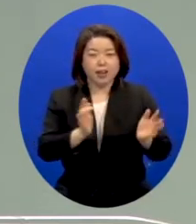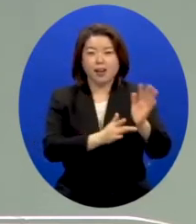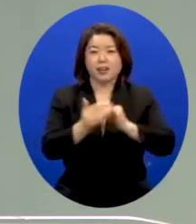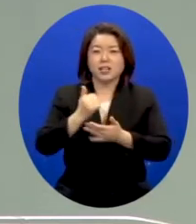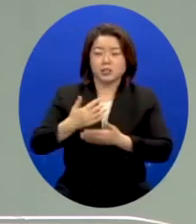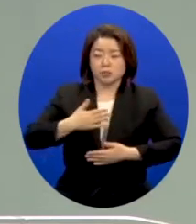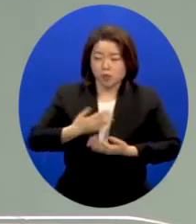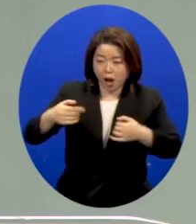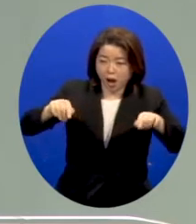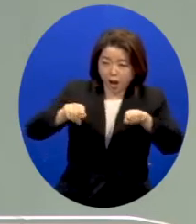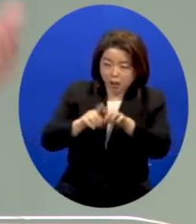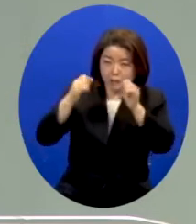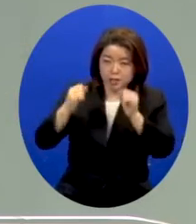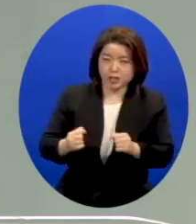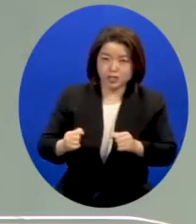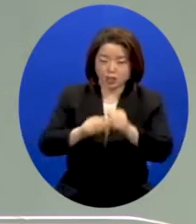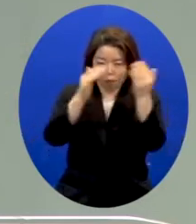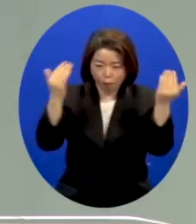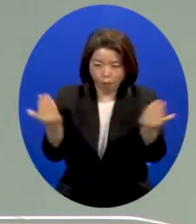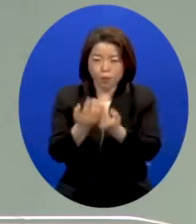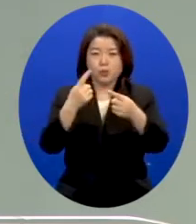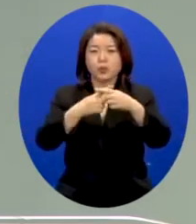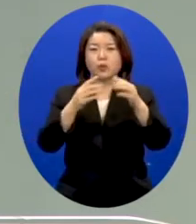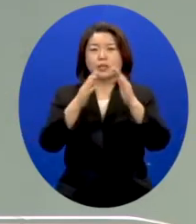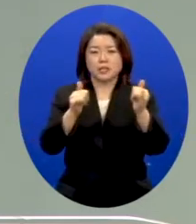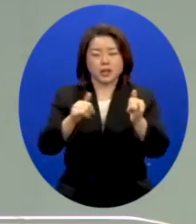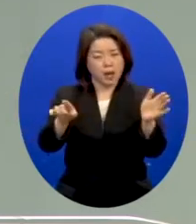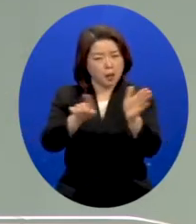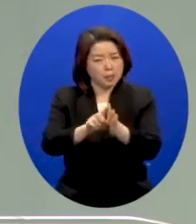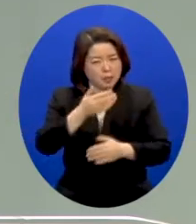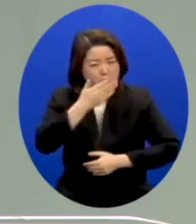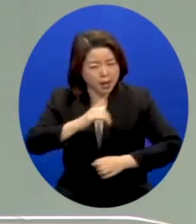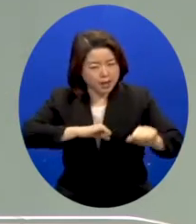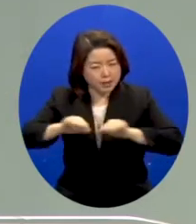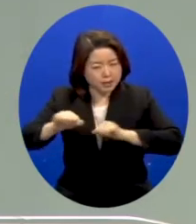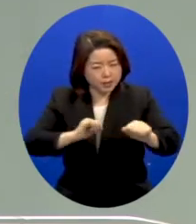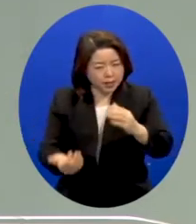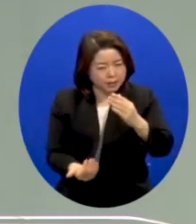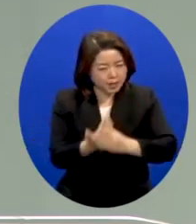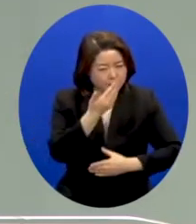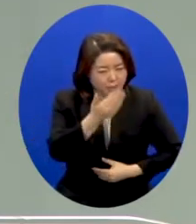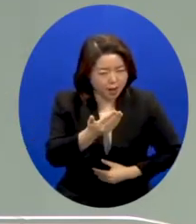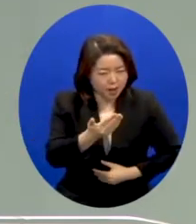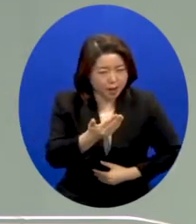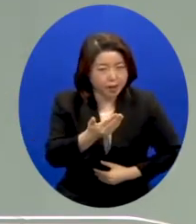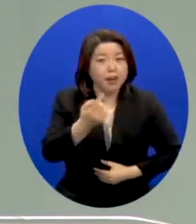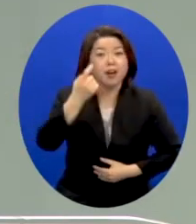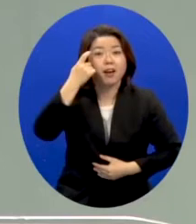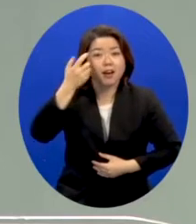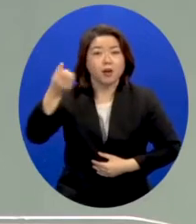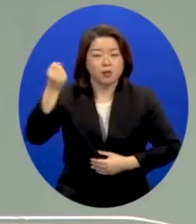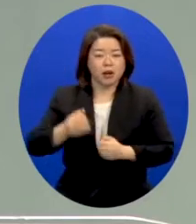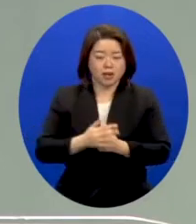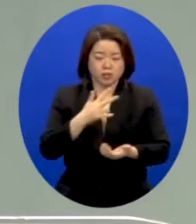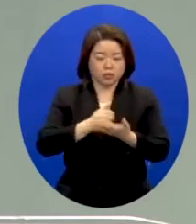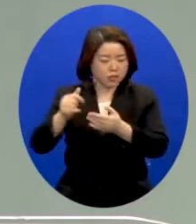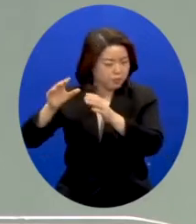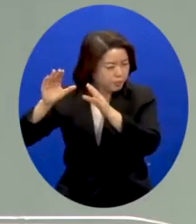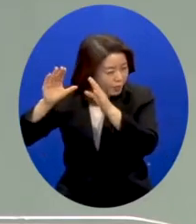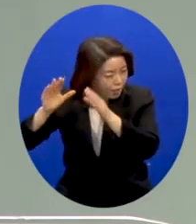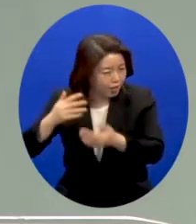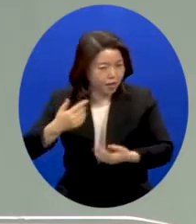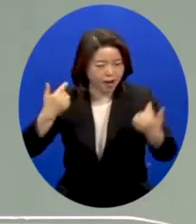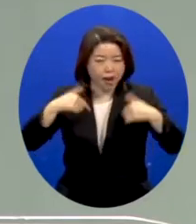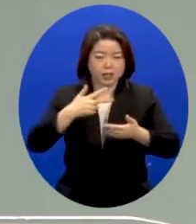함께 계시다는 것을 온 교우들이 다 믿을 수 있는 역사가 일어날 수 있겠구나 주님께 귀를 기울이고 항상